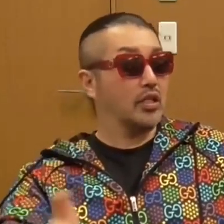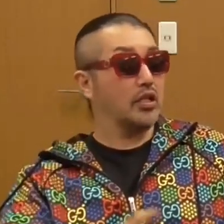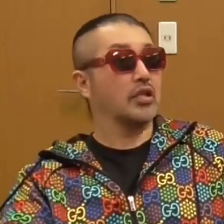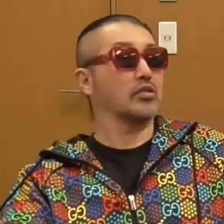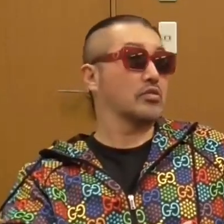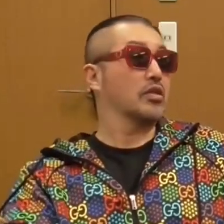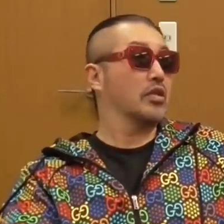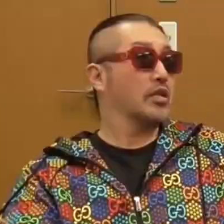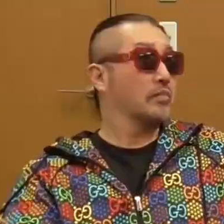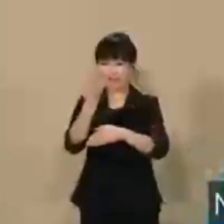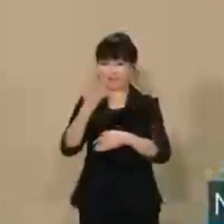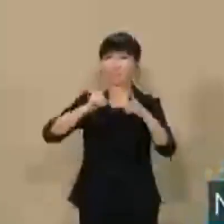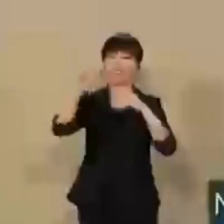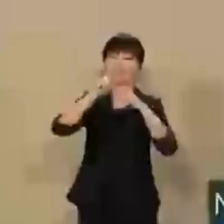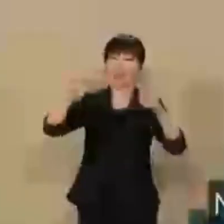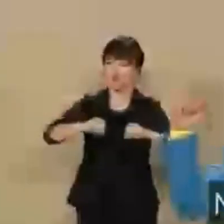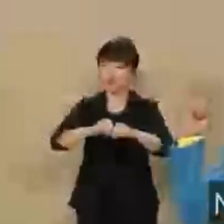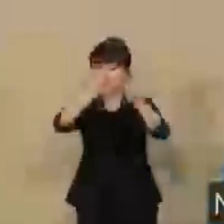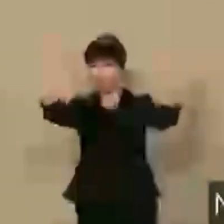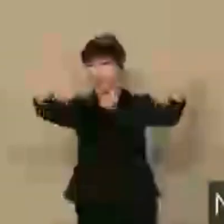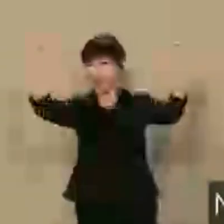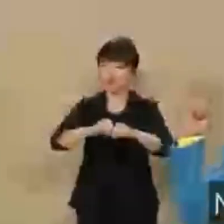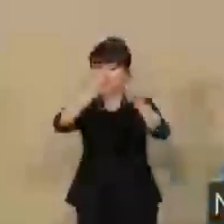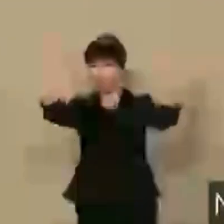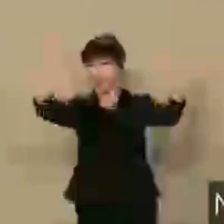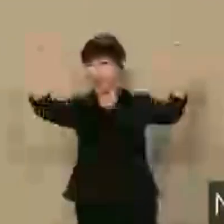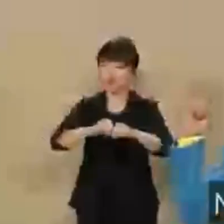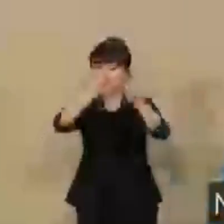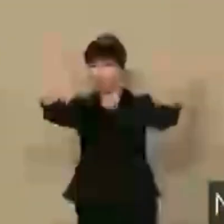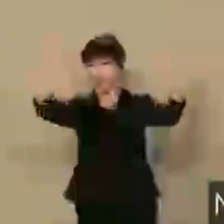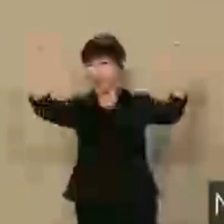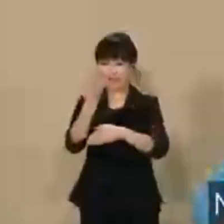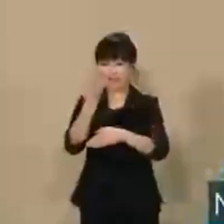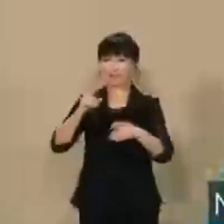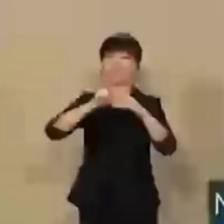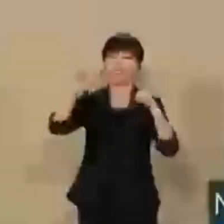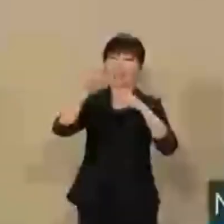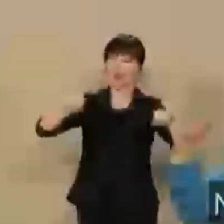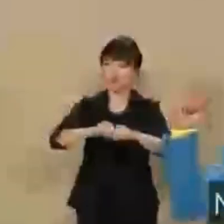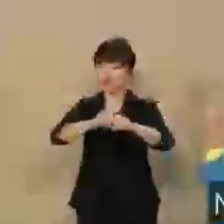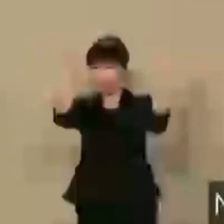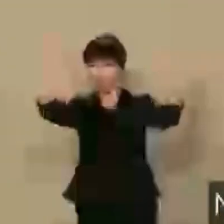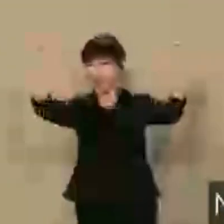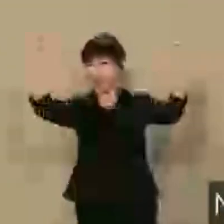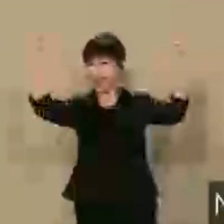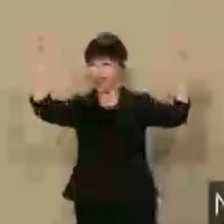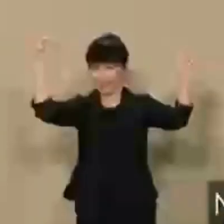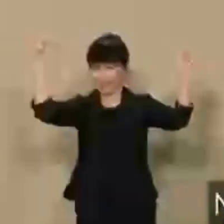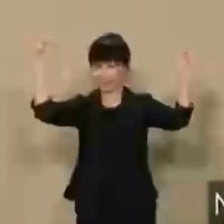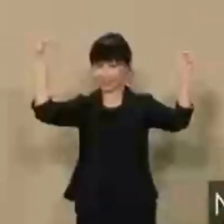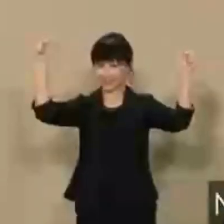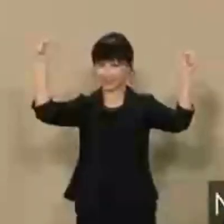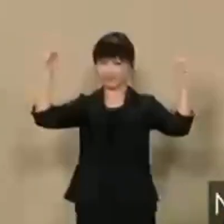も縁が切れてないです。 NHK をぶっ壊ぶっ壊ぶっ壊 NHK をぶっ壊。